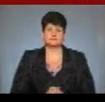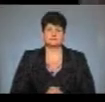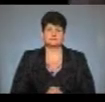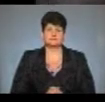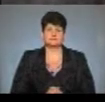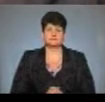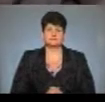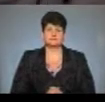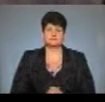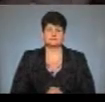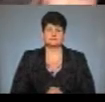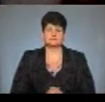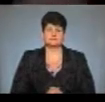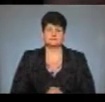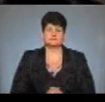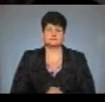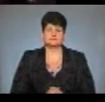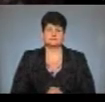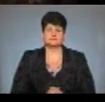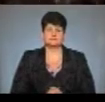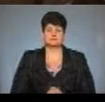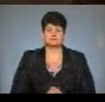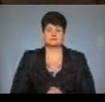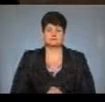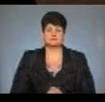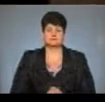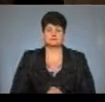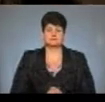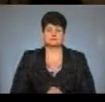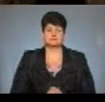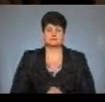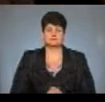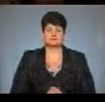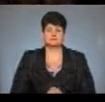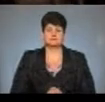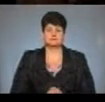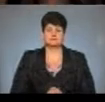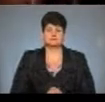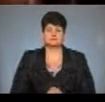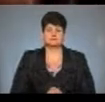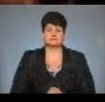Болить.